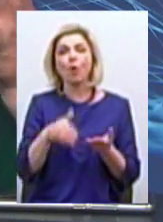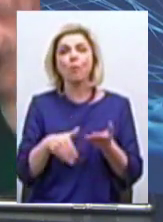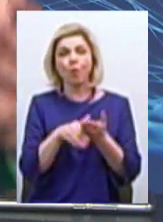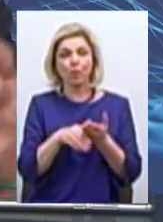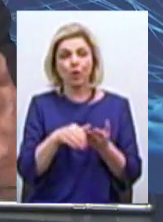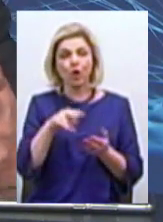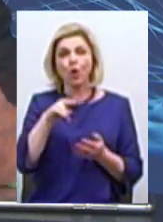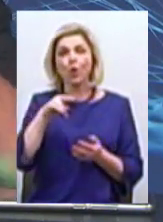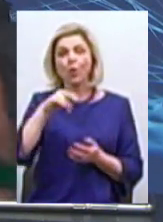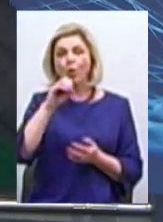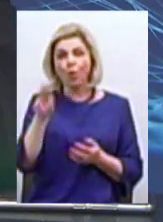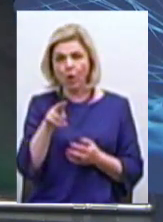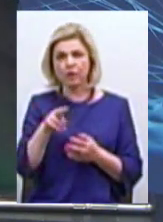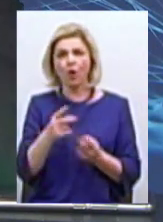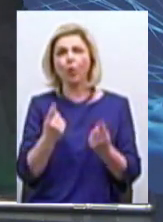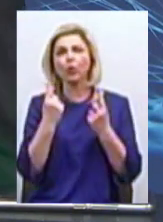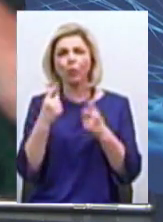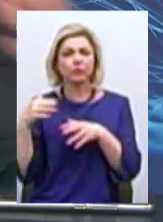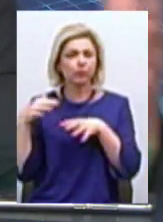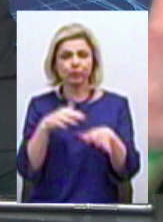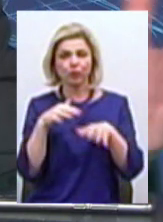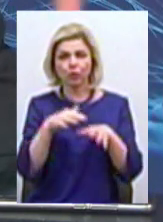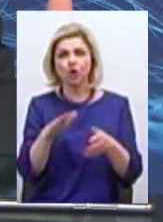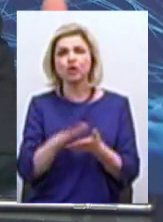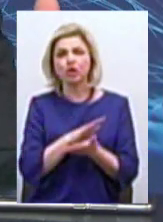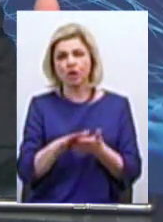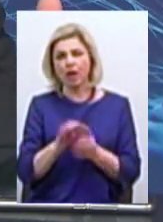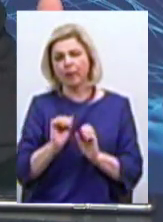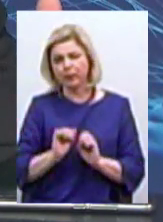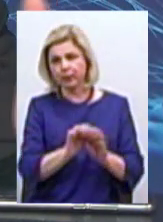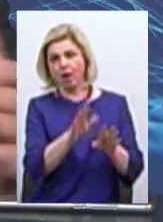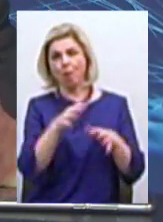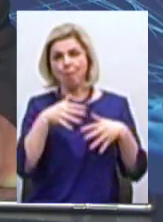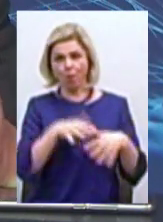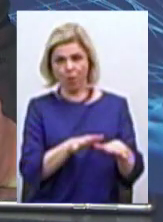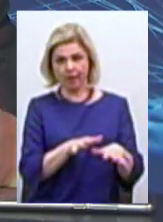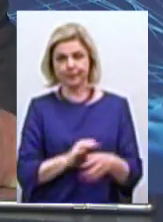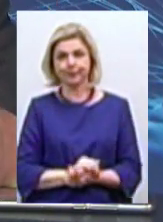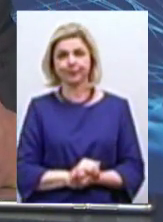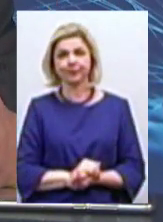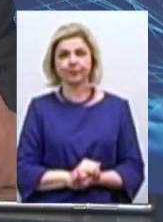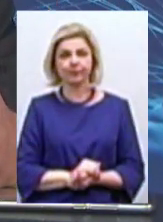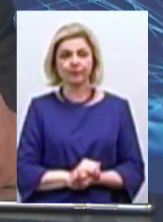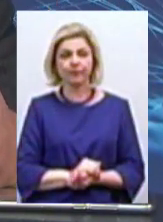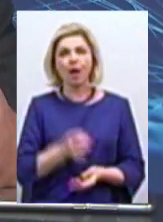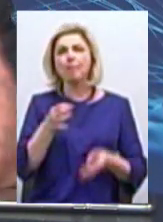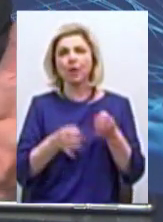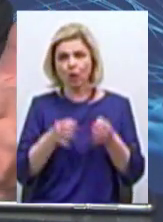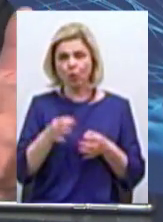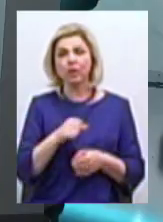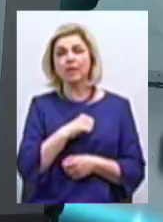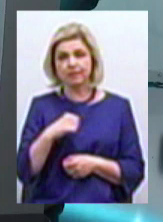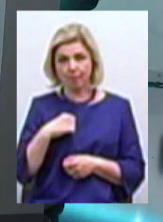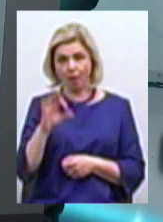льоду, такий льодохід великий йде, і воно вичищається, виноситься все в море. Колись, тобто природа сама про себе